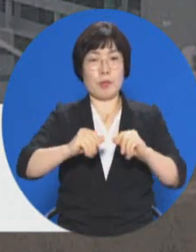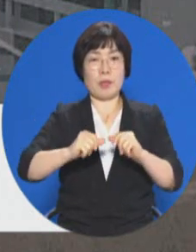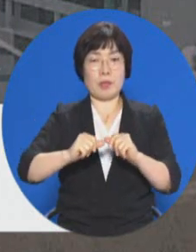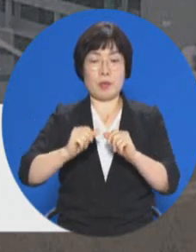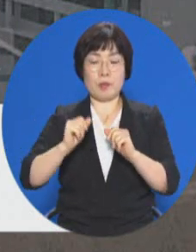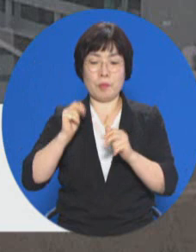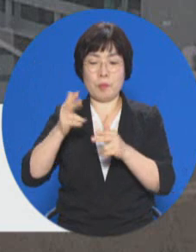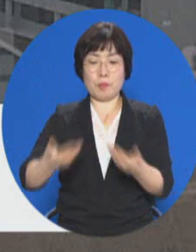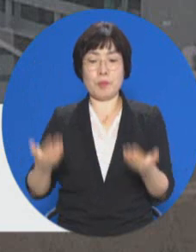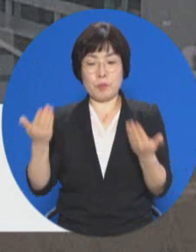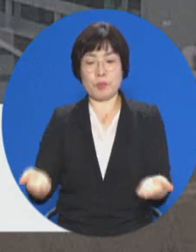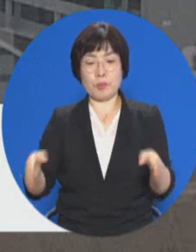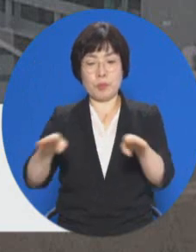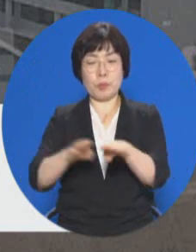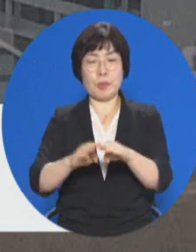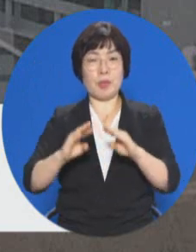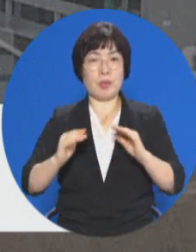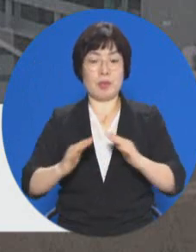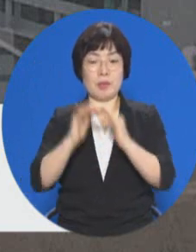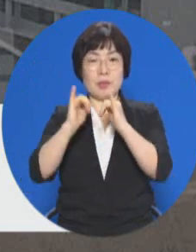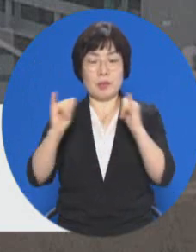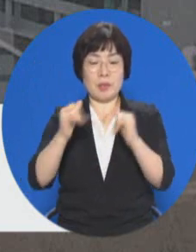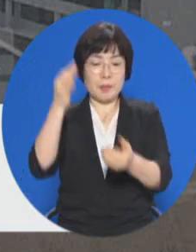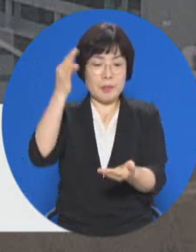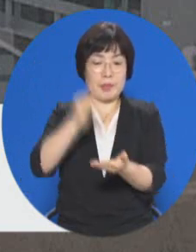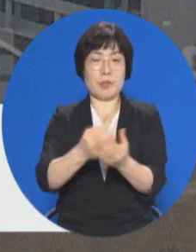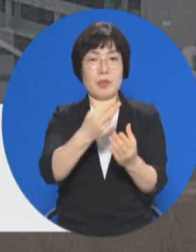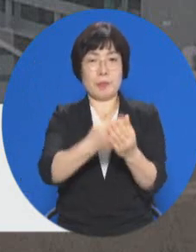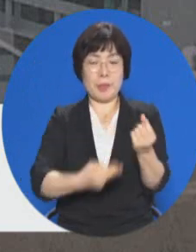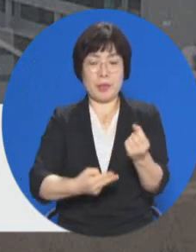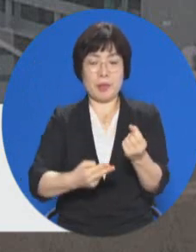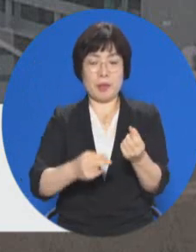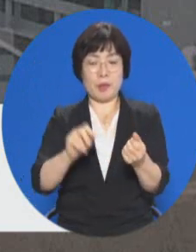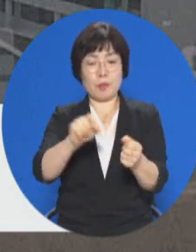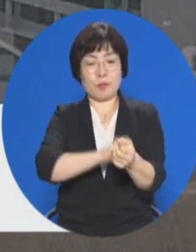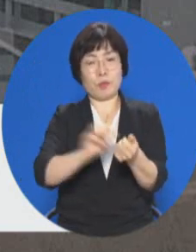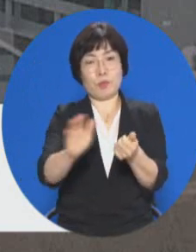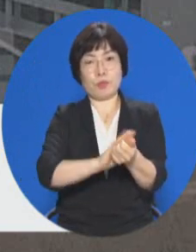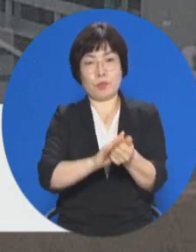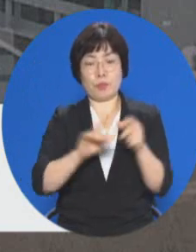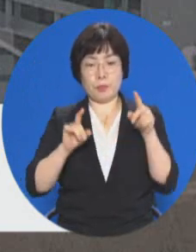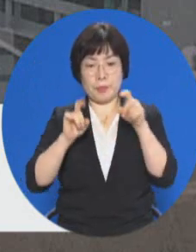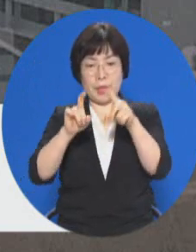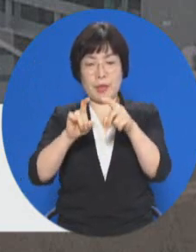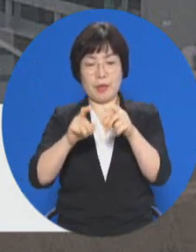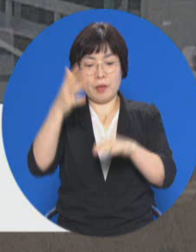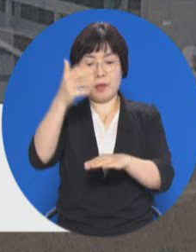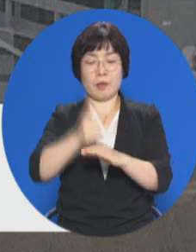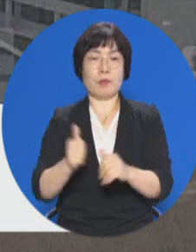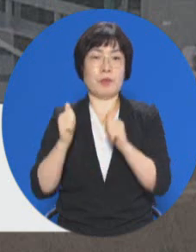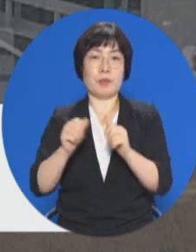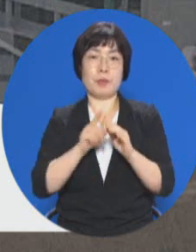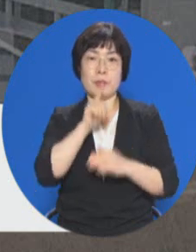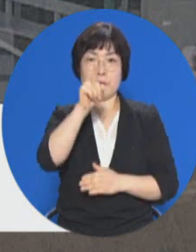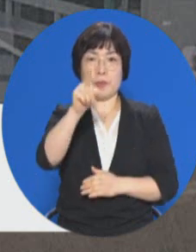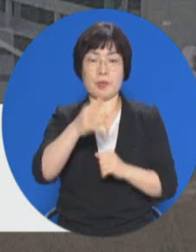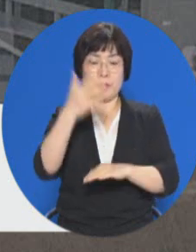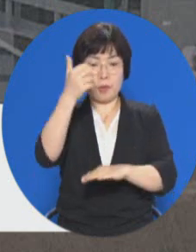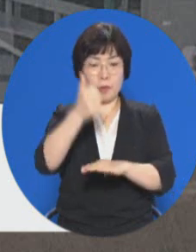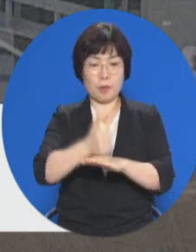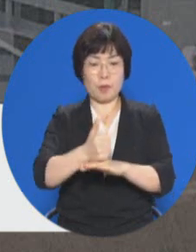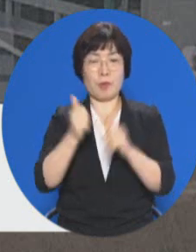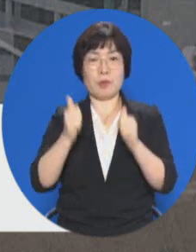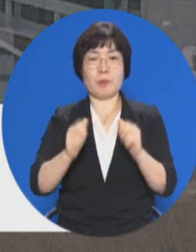개발 사업자에게 값싸게 팔리면서 뜨거운 특혜 논란과 함께 소송전으로까지 이어졌습니다. 그런데 최근 법원이